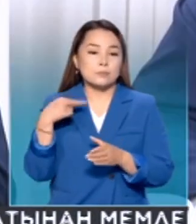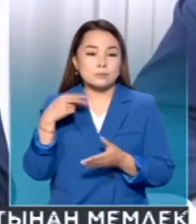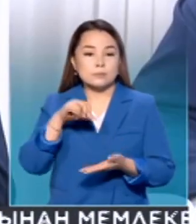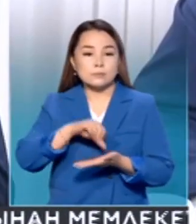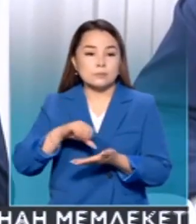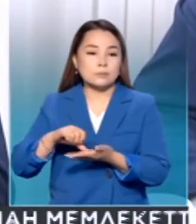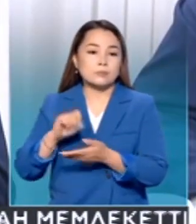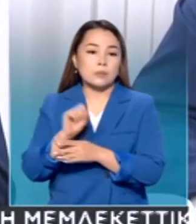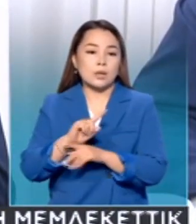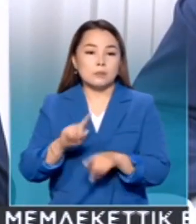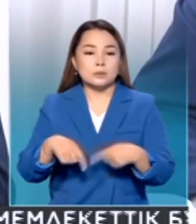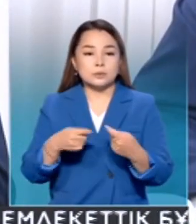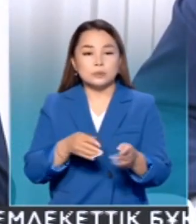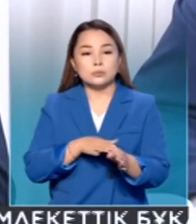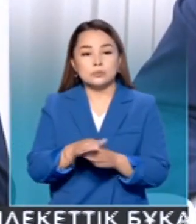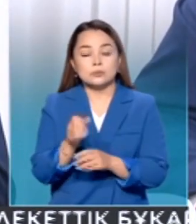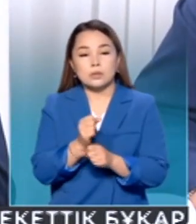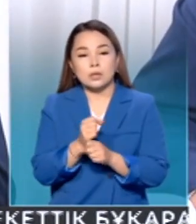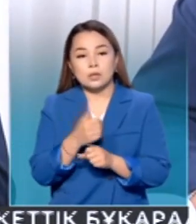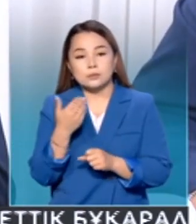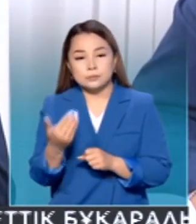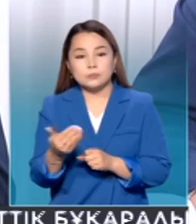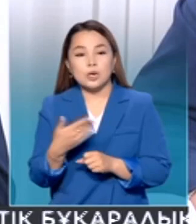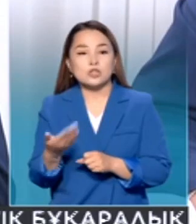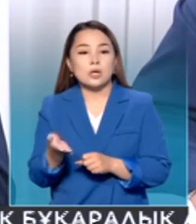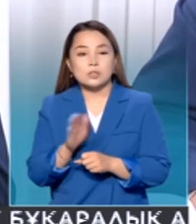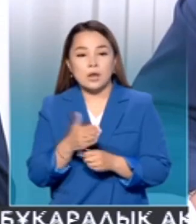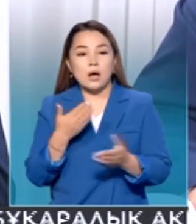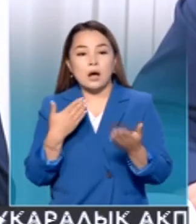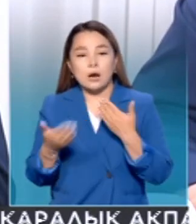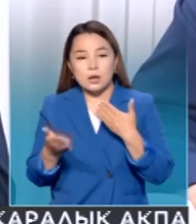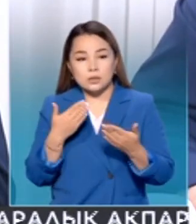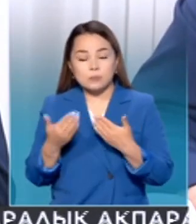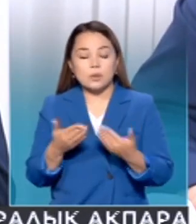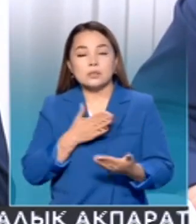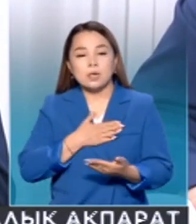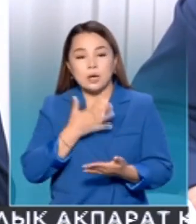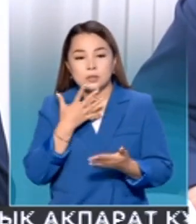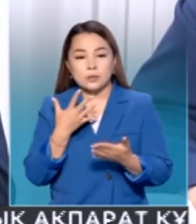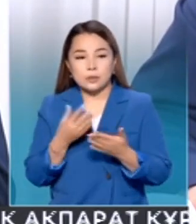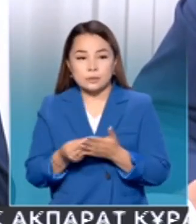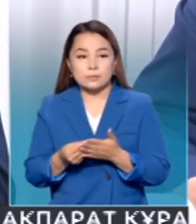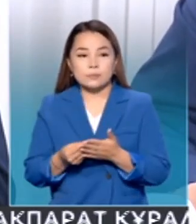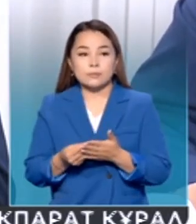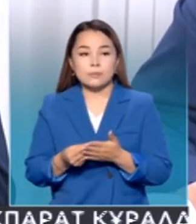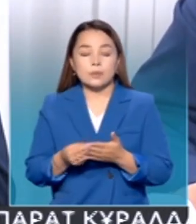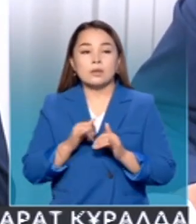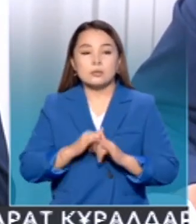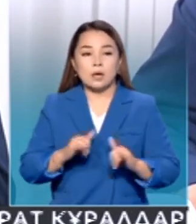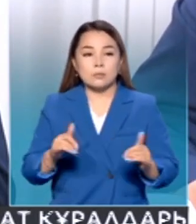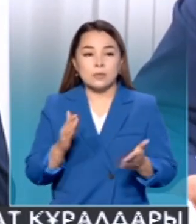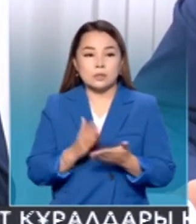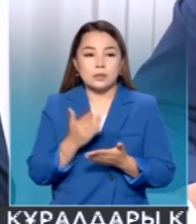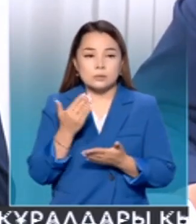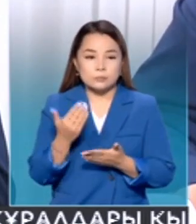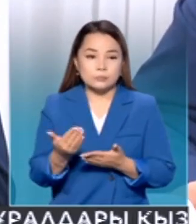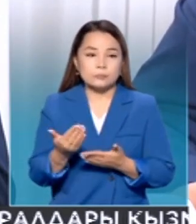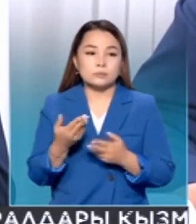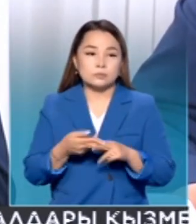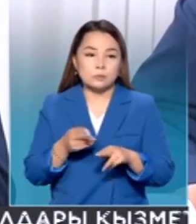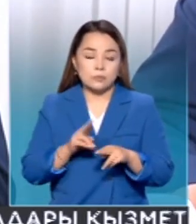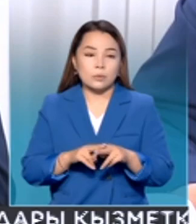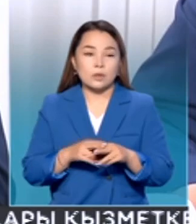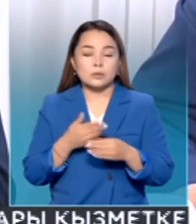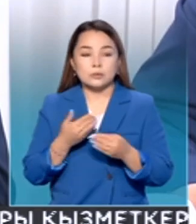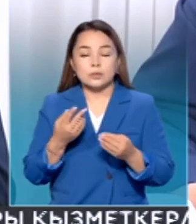берген тапсырмасын бәрін орындау үшін жан жақты қарым-қатынастарымызды дамытып жатырмыз. Және соңғы